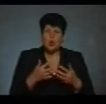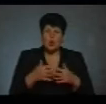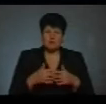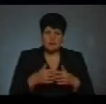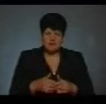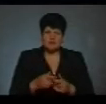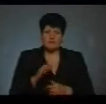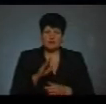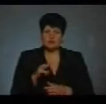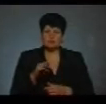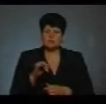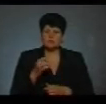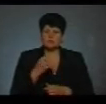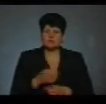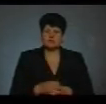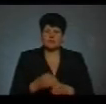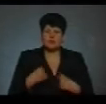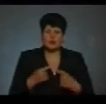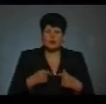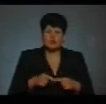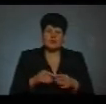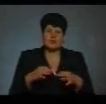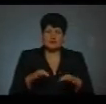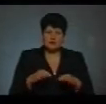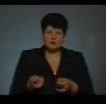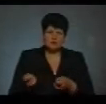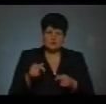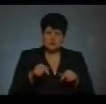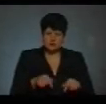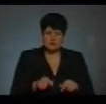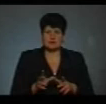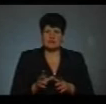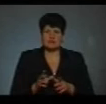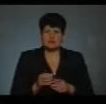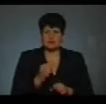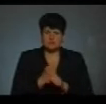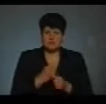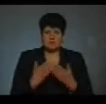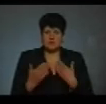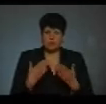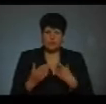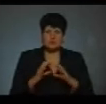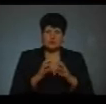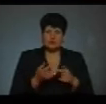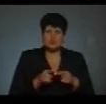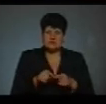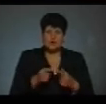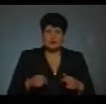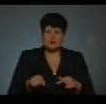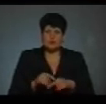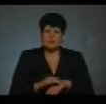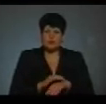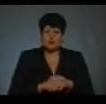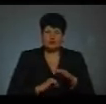адміністрації Володимир Труш відповів так. Ми організували транспорт, доставку сюди, і велися переговори з міжнародною цією організацією щодо